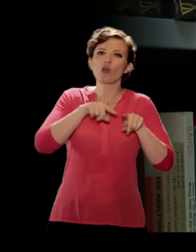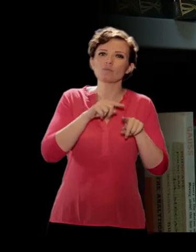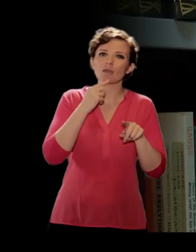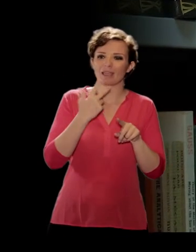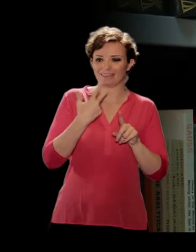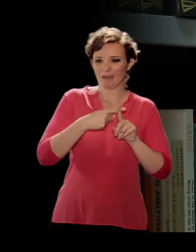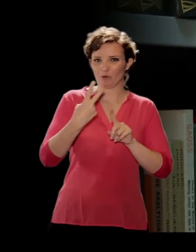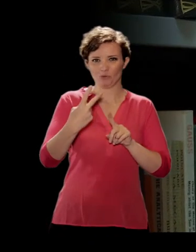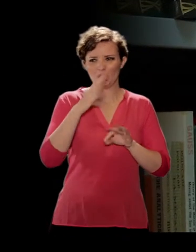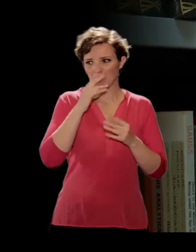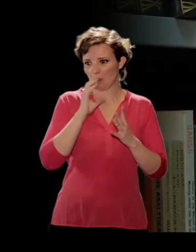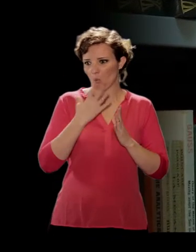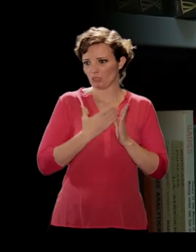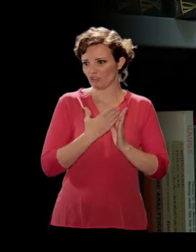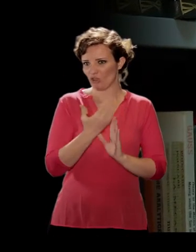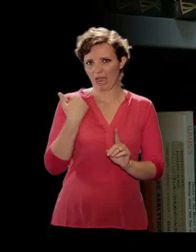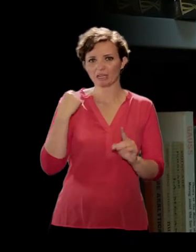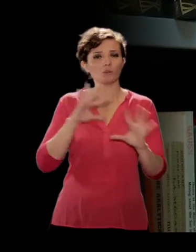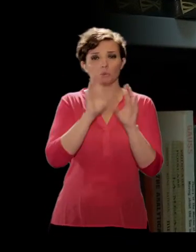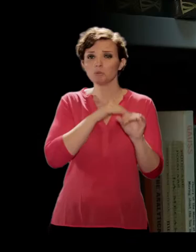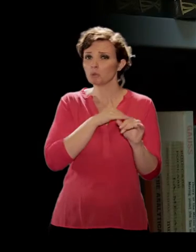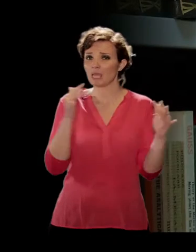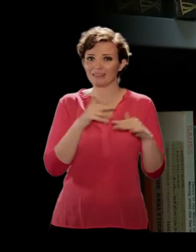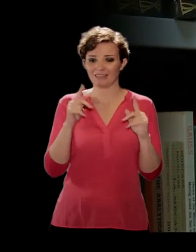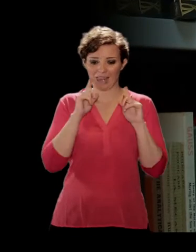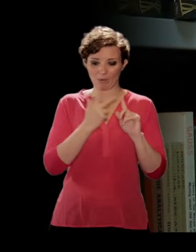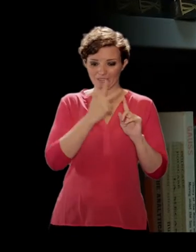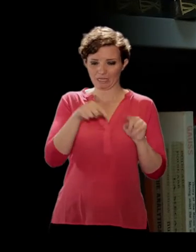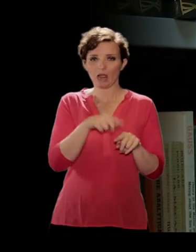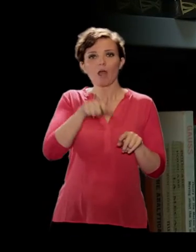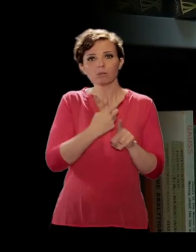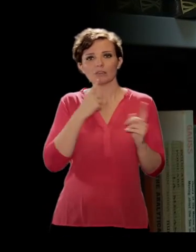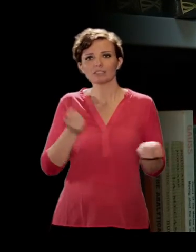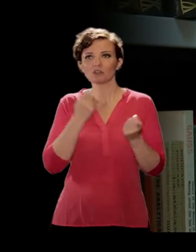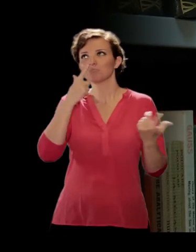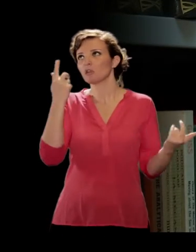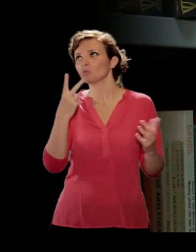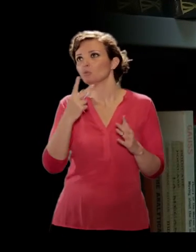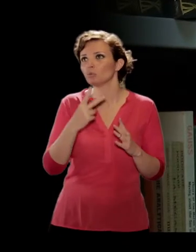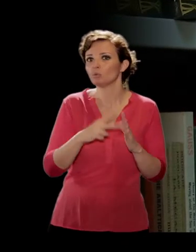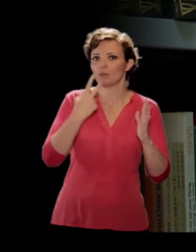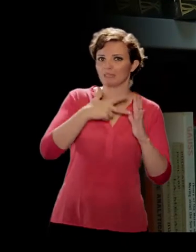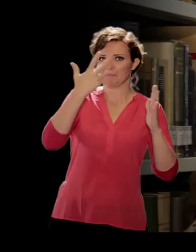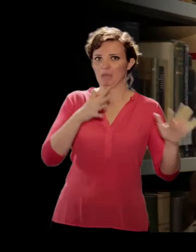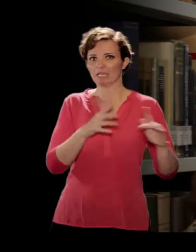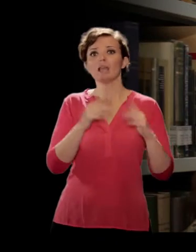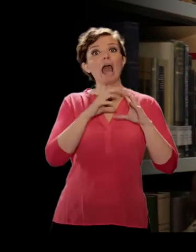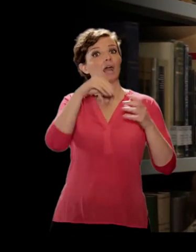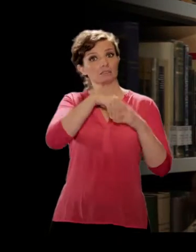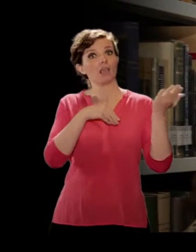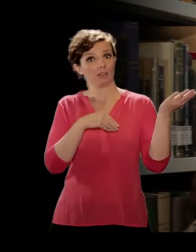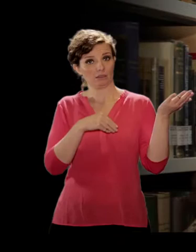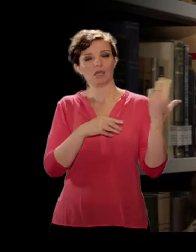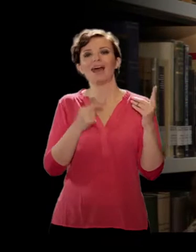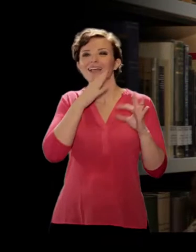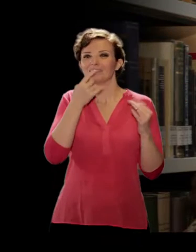circa 15 anni, tutti i nostri studenti dalla laurea triennale devono fare un tirocinio di circa 2-3 mesi in azienda.